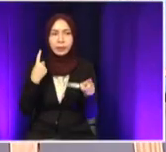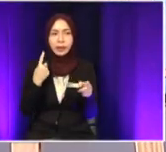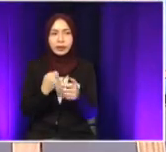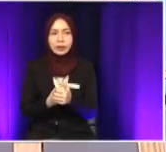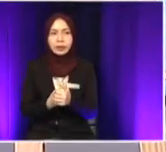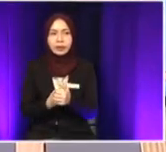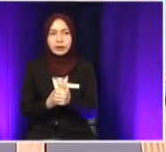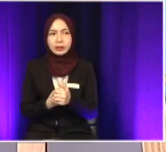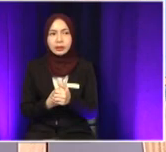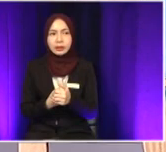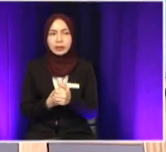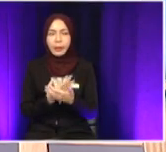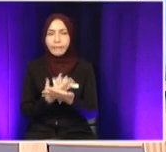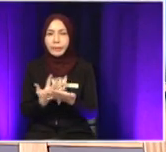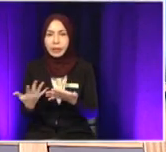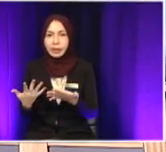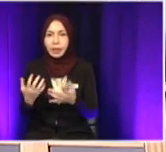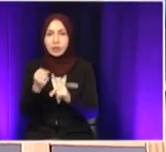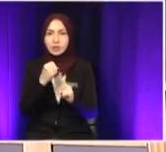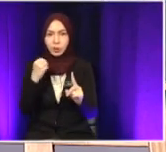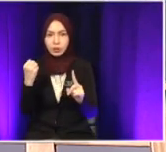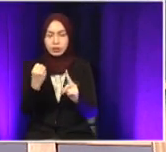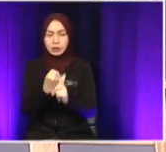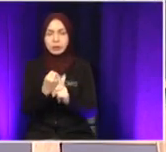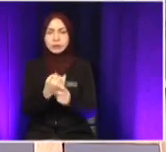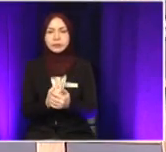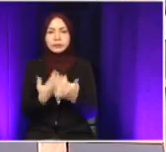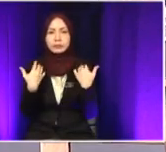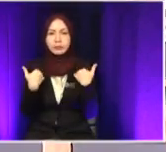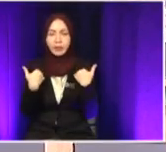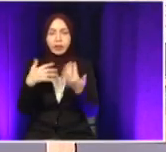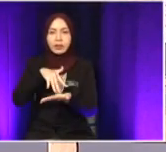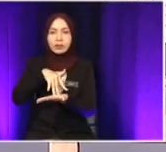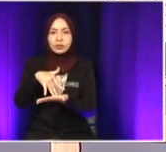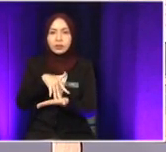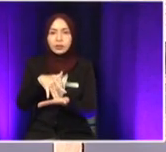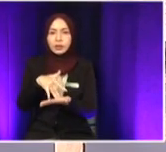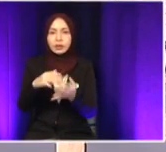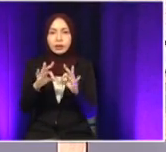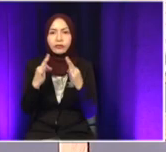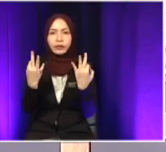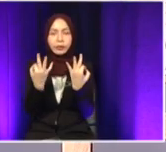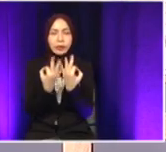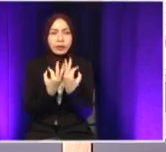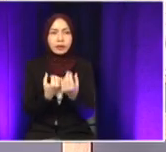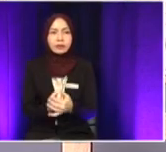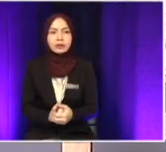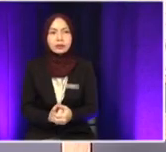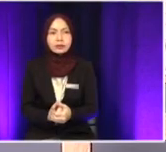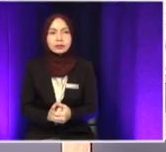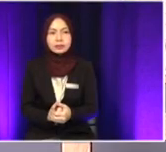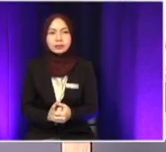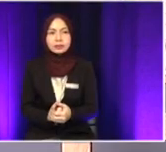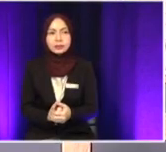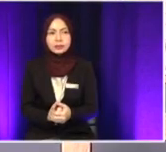kita ada keruntuhan institusi kekeluargaan oke baiklah kita tampar ke